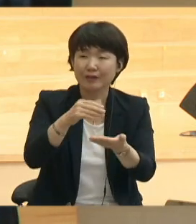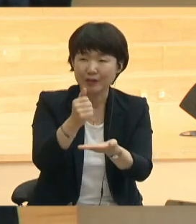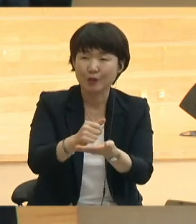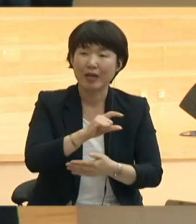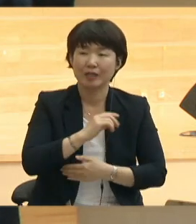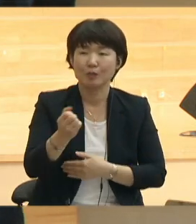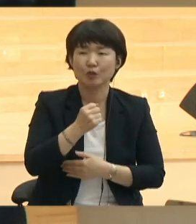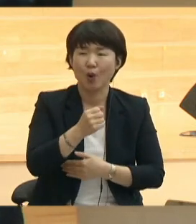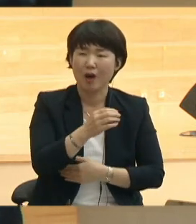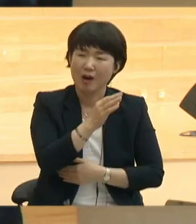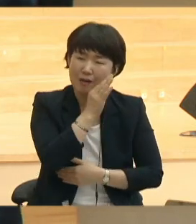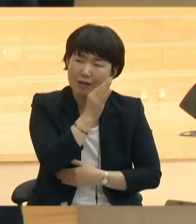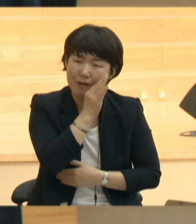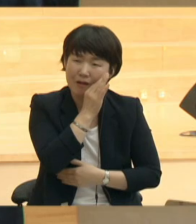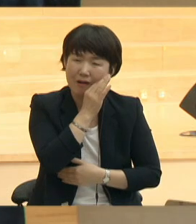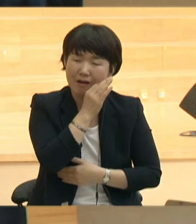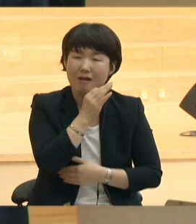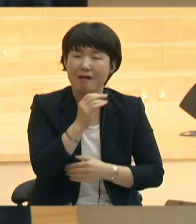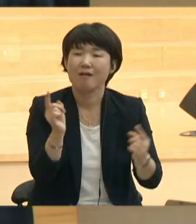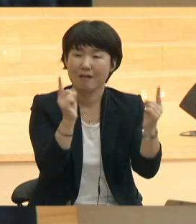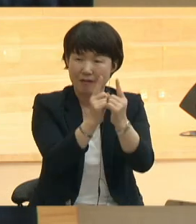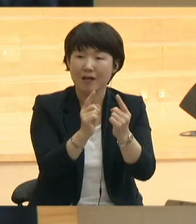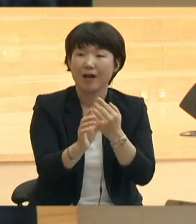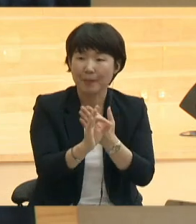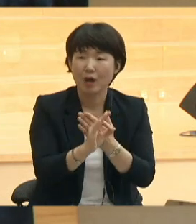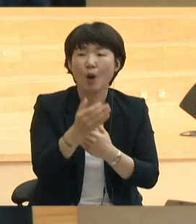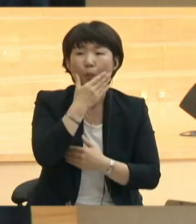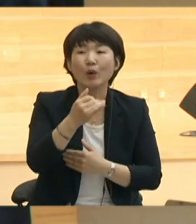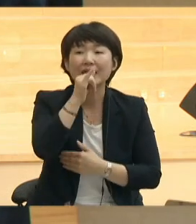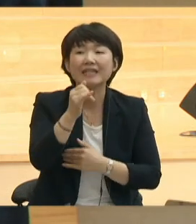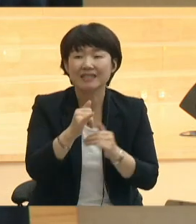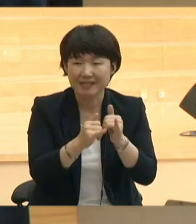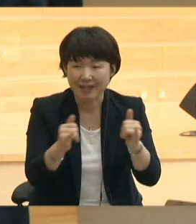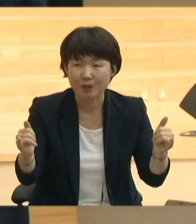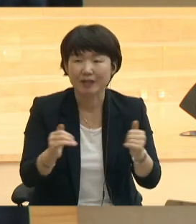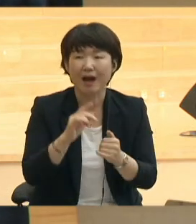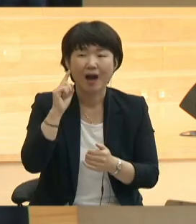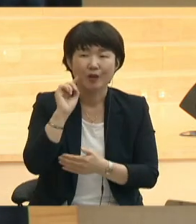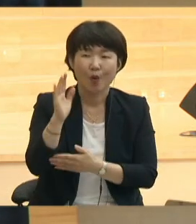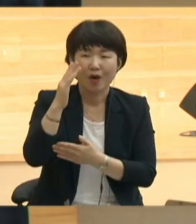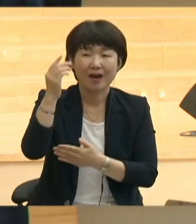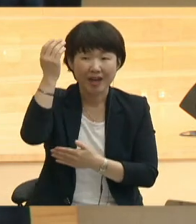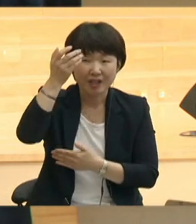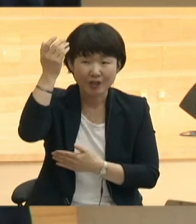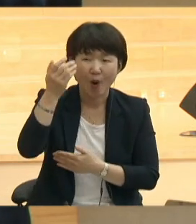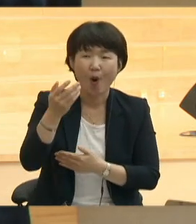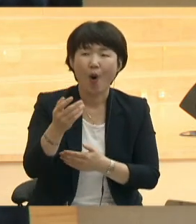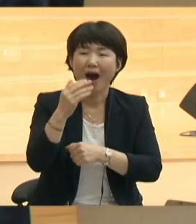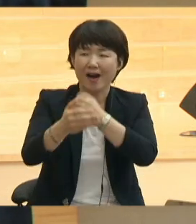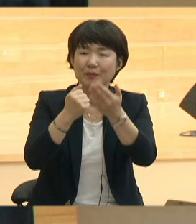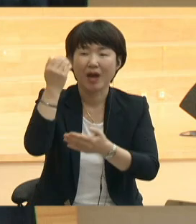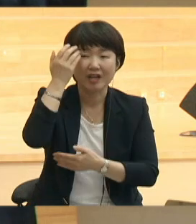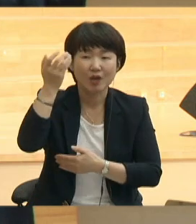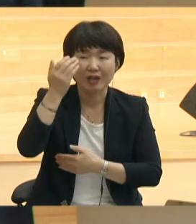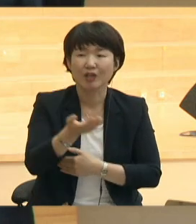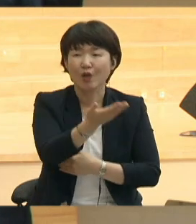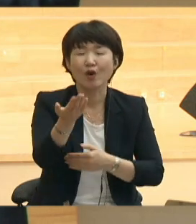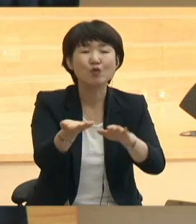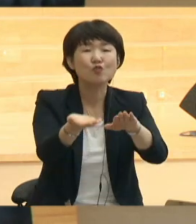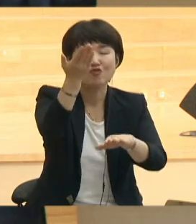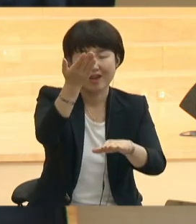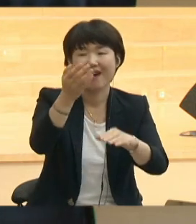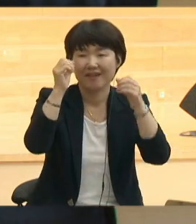그리스도의 이름으로 쉬울 당하면 복 있는 자로다 영광의 영 곧 하나님의 영이 너희 위에 계시니라 아